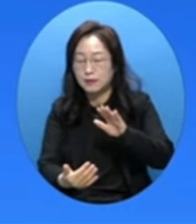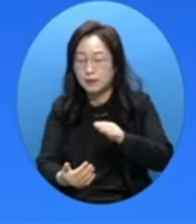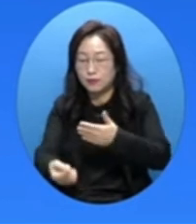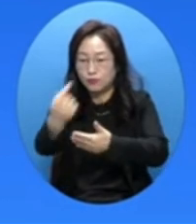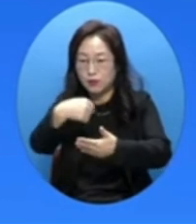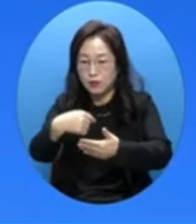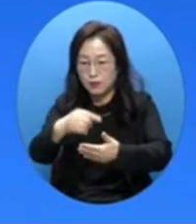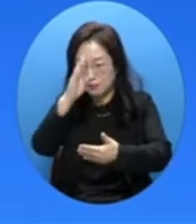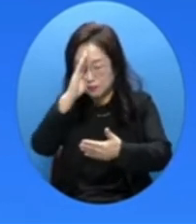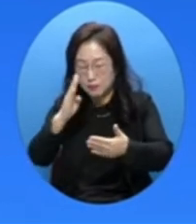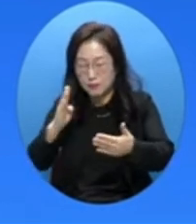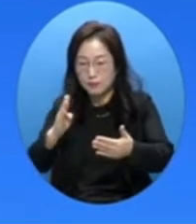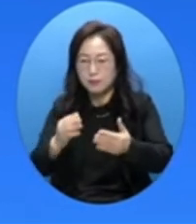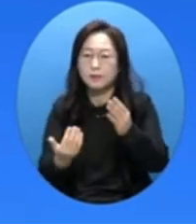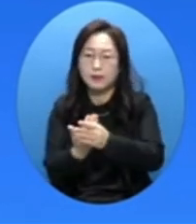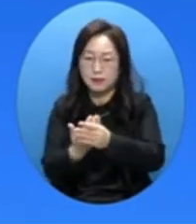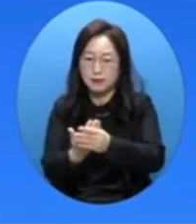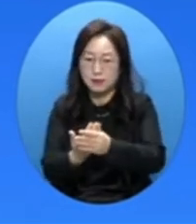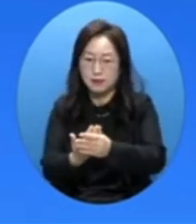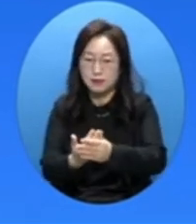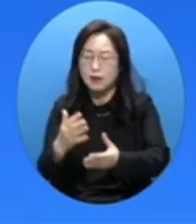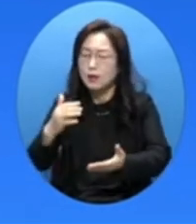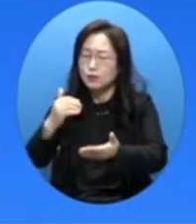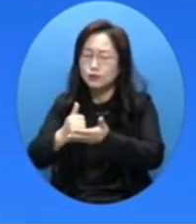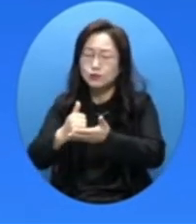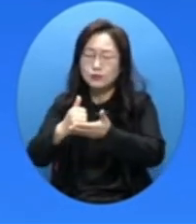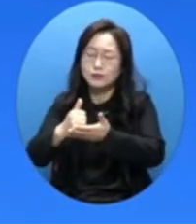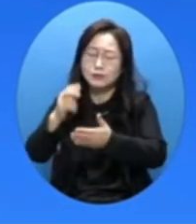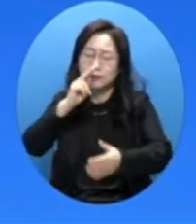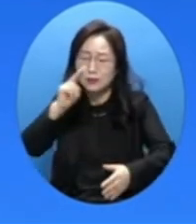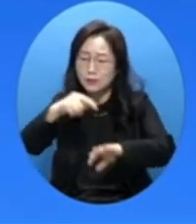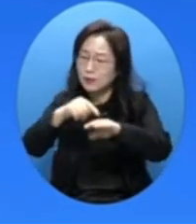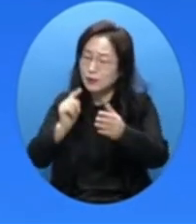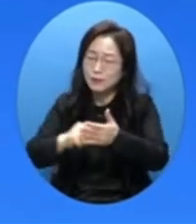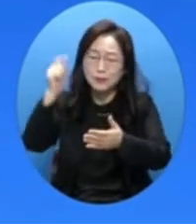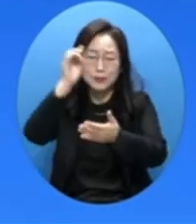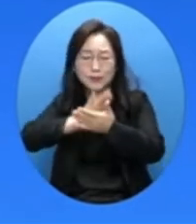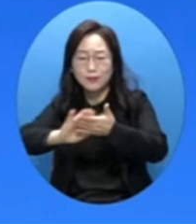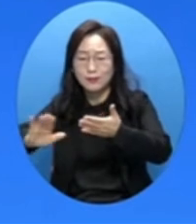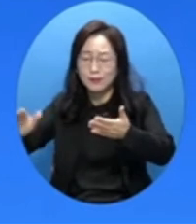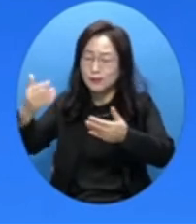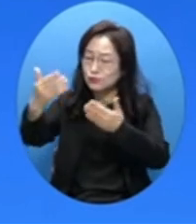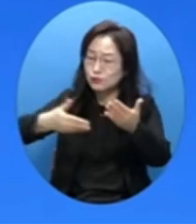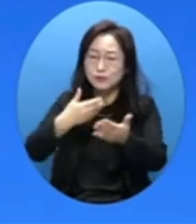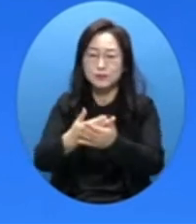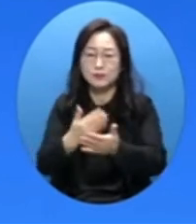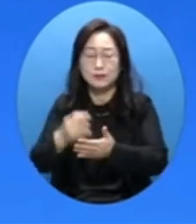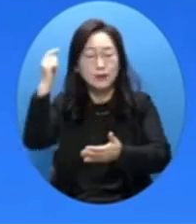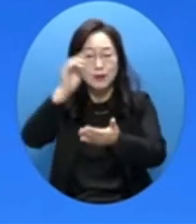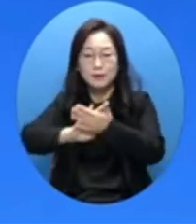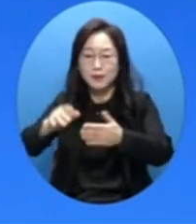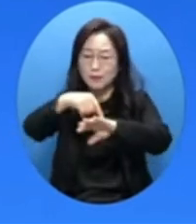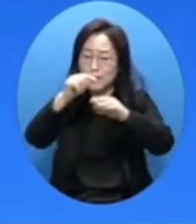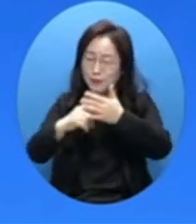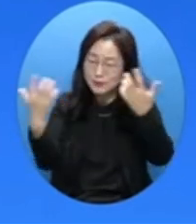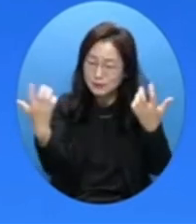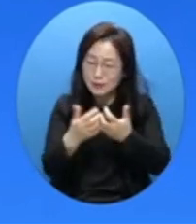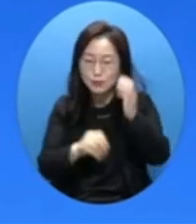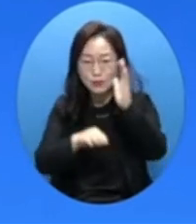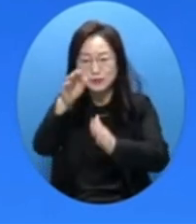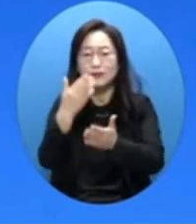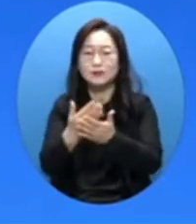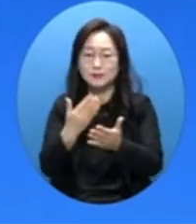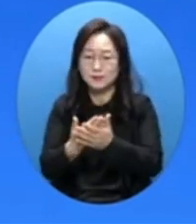것입니다. 마음에 주님의 평안함이 임해야 됩니다. 주여 내 마음에 주님의 평안함을 부어주시옵소서. 평안함이 내 마음에 차고 넘쳐나게 하여